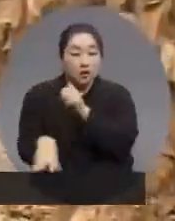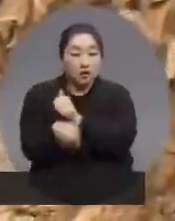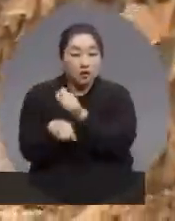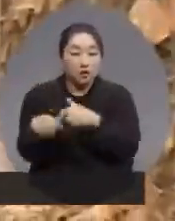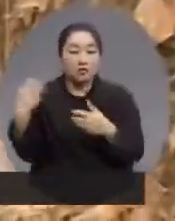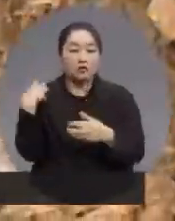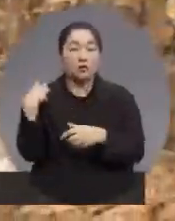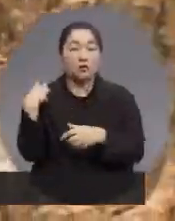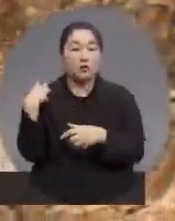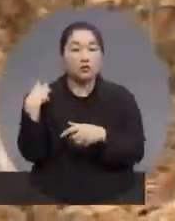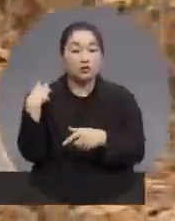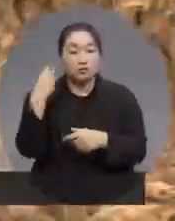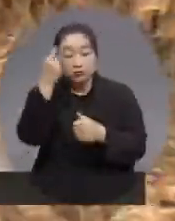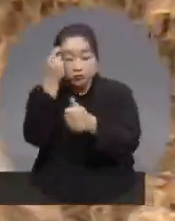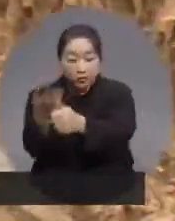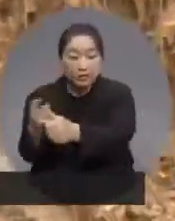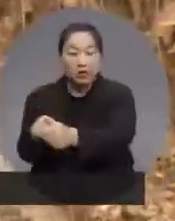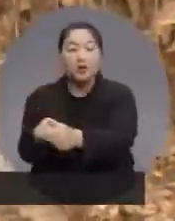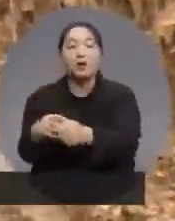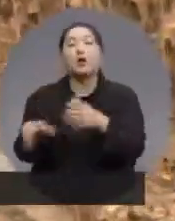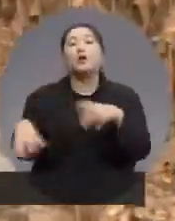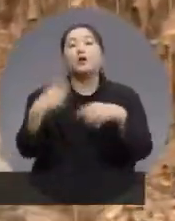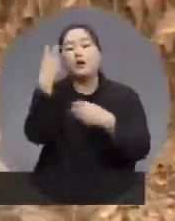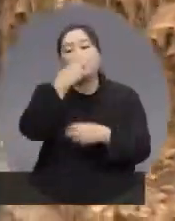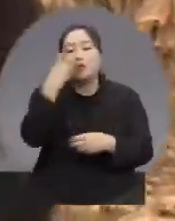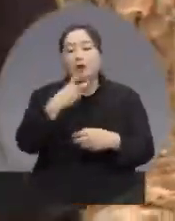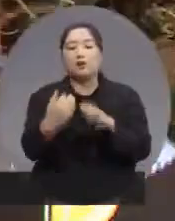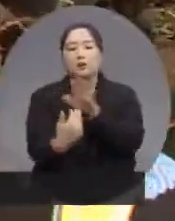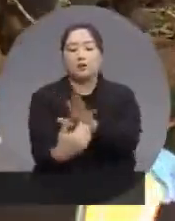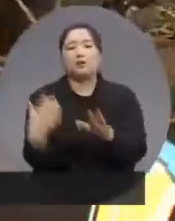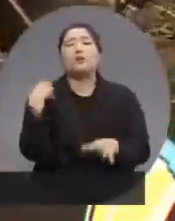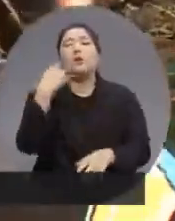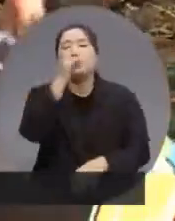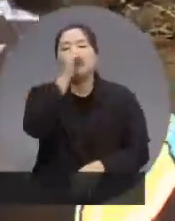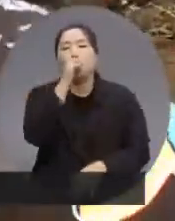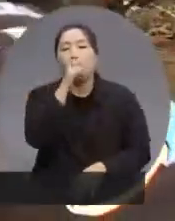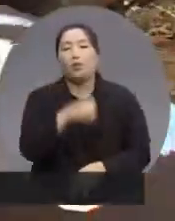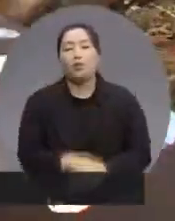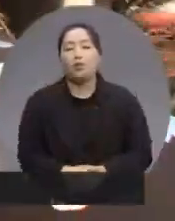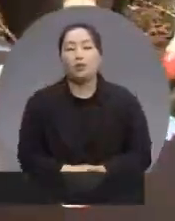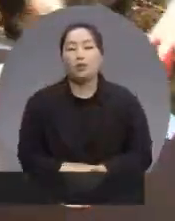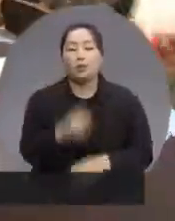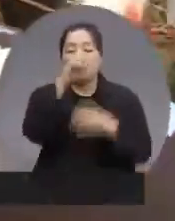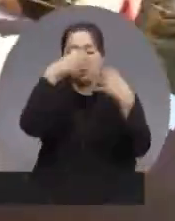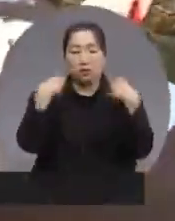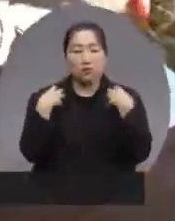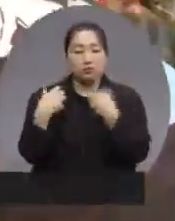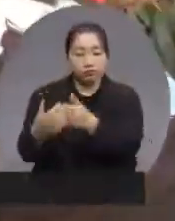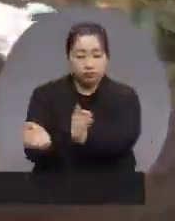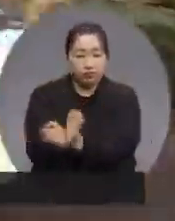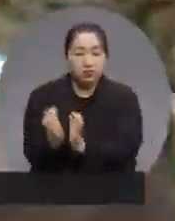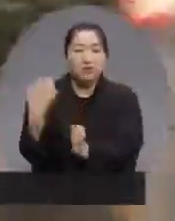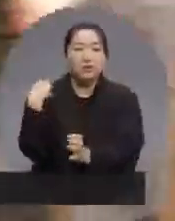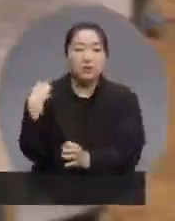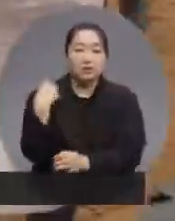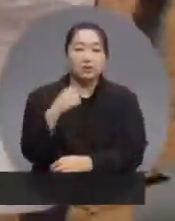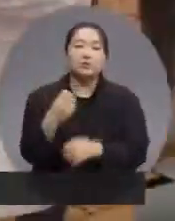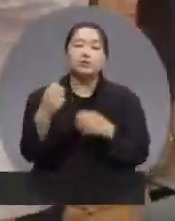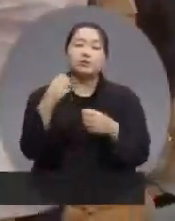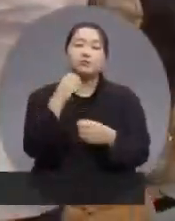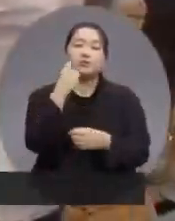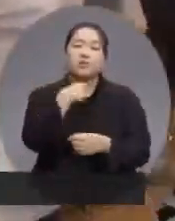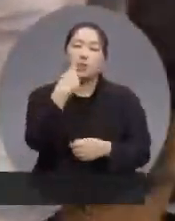책임 정도를 묻는 질문에는 총체적으로 관리나 예방 책임이 정부와 여당에 있다는 원론적인